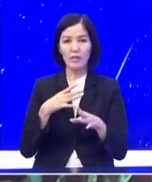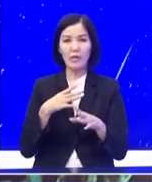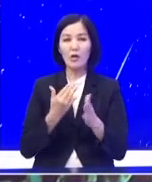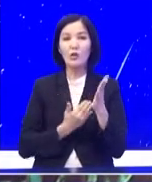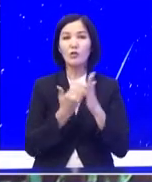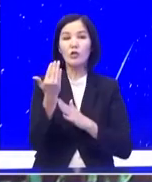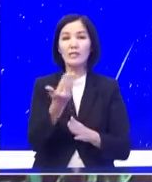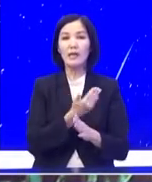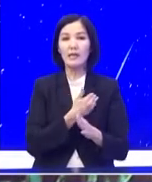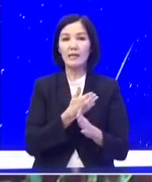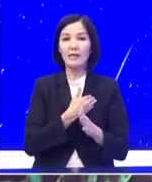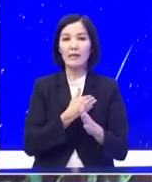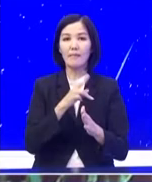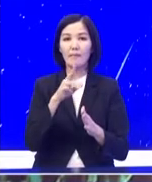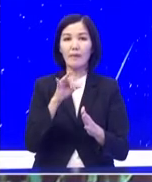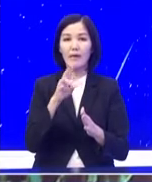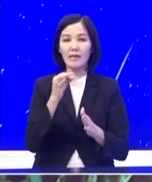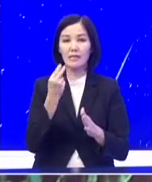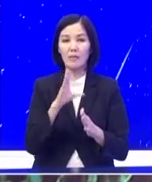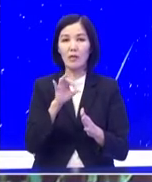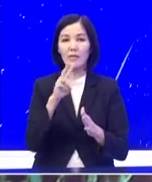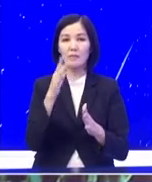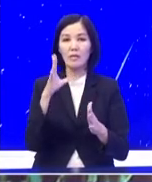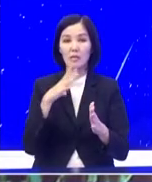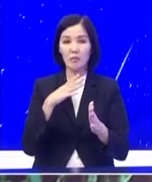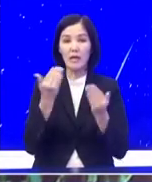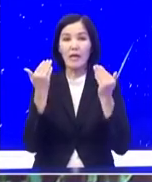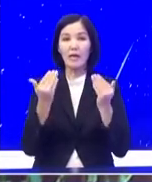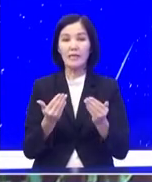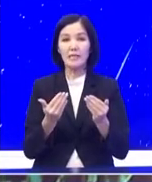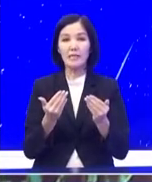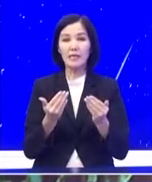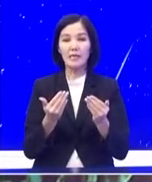сұранысқа ие препараттар қатарында парацетамол, аспириндер болды. Ал